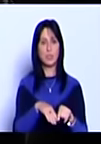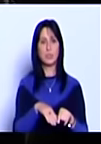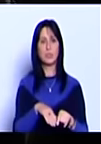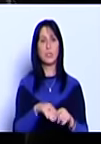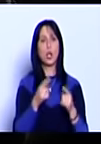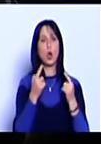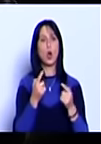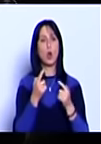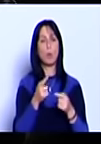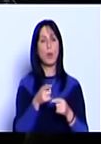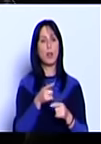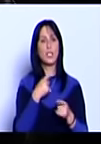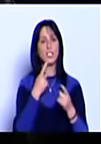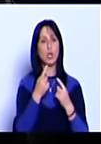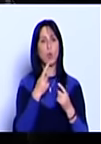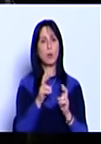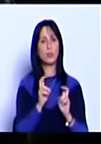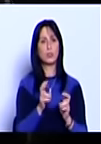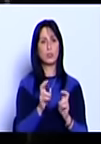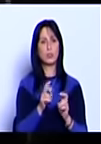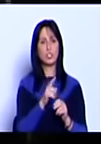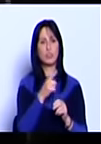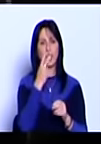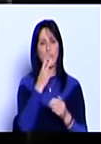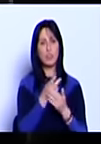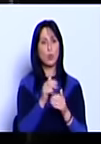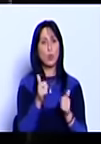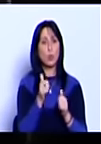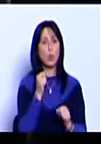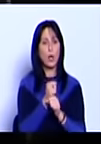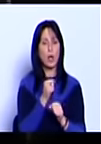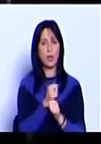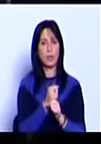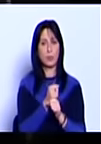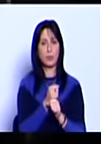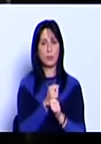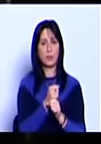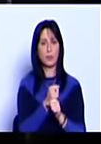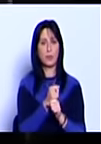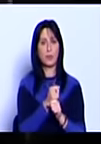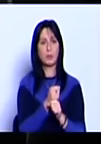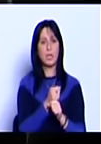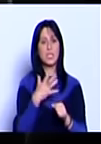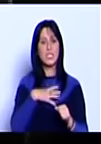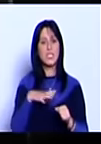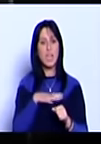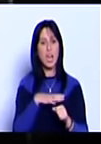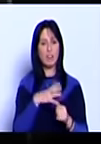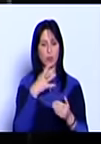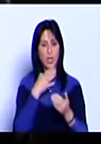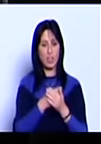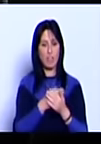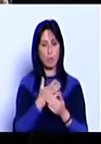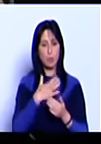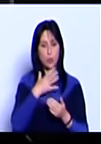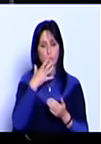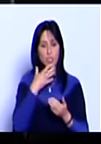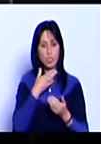როლზე საუბრობთ, მაგრამ არ არის საუბარი თქვენ ხედვაზე, თქვათ როგორ უნდა გადაჭრა საქართველოს თავისი დიდი